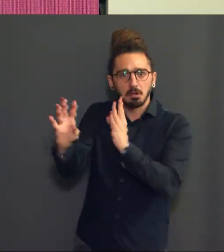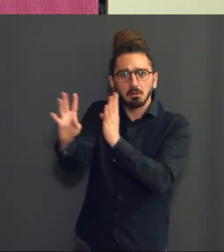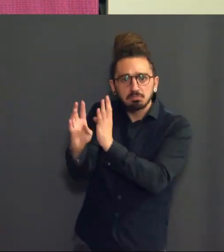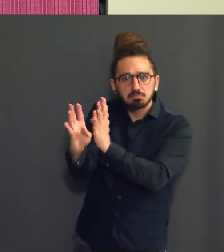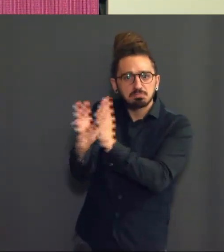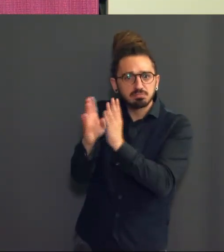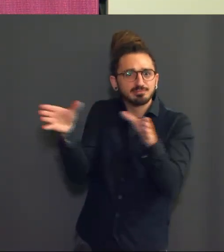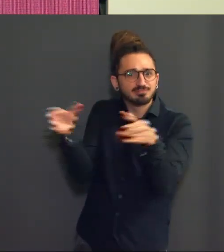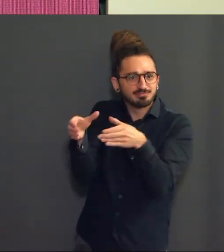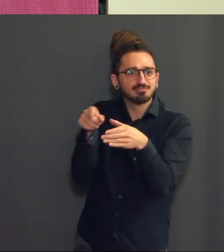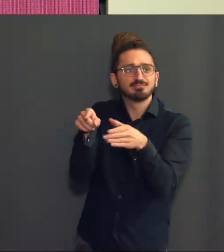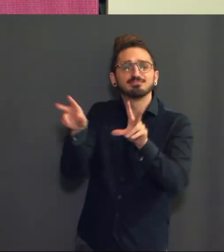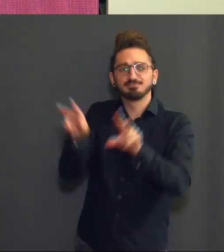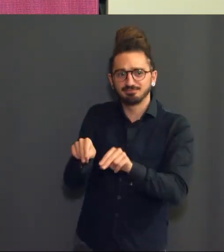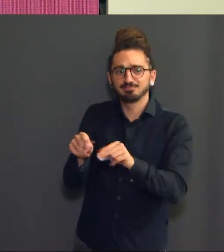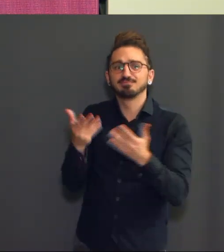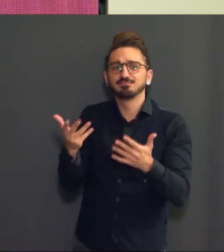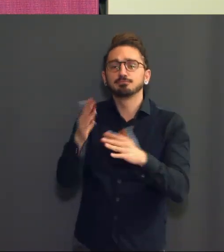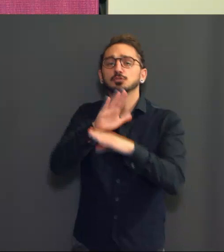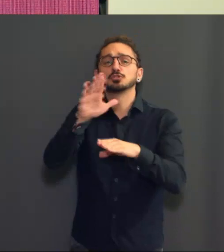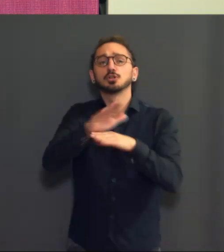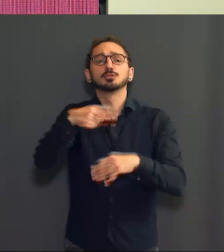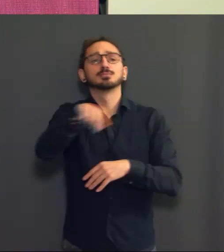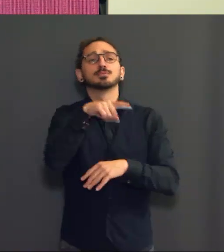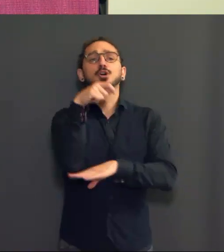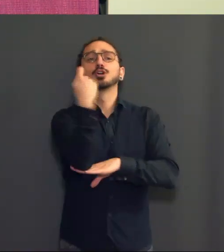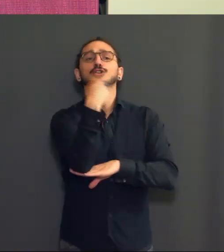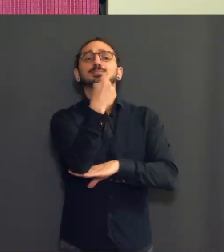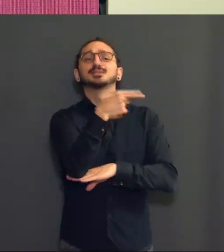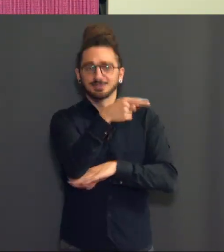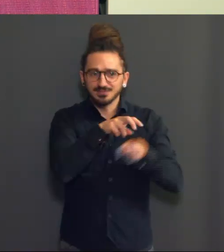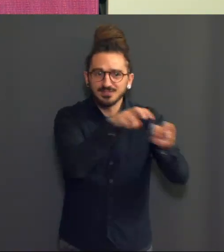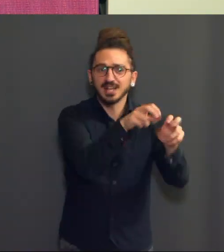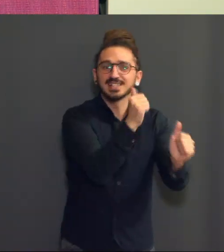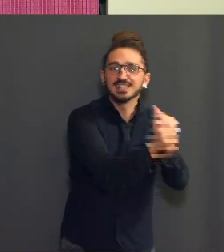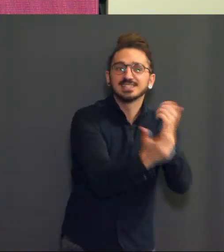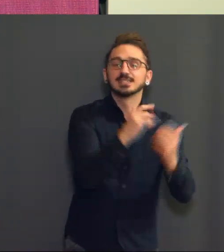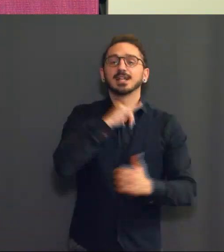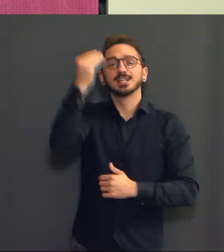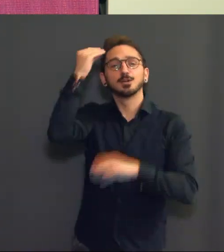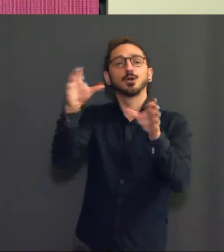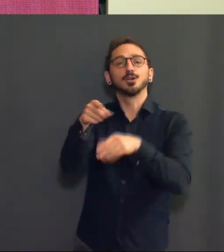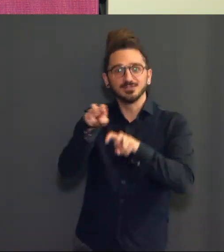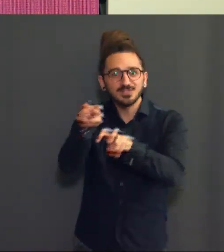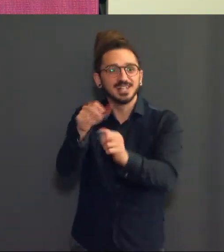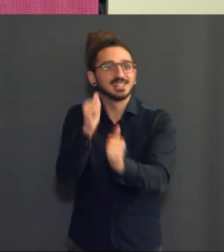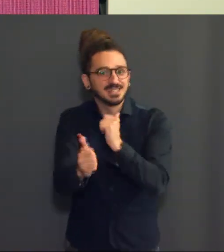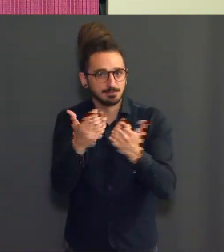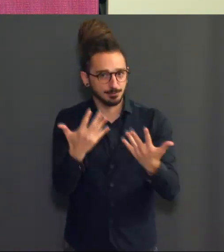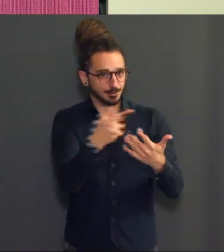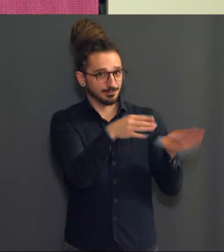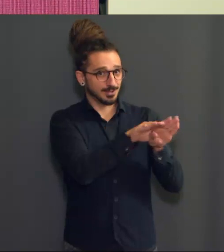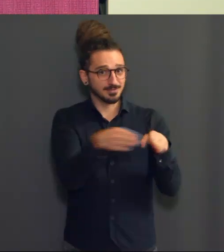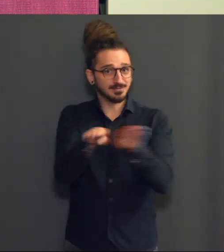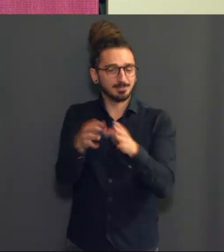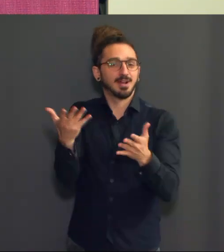de testing dans les écoles de manière large qui entoure des cas positifs. Lorsqu'on teste ainsi énormément, on récupère aussi